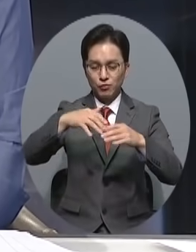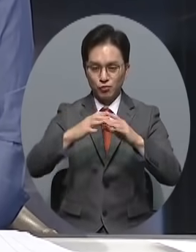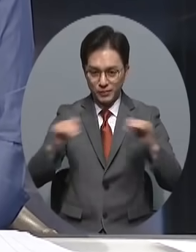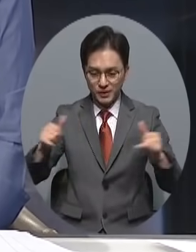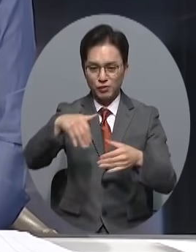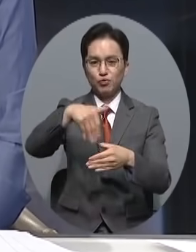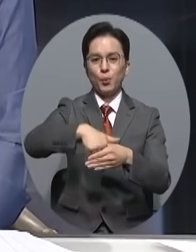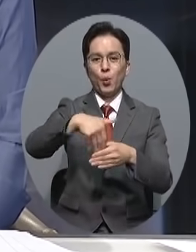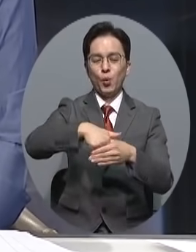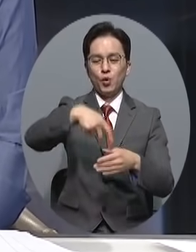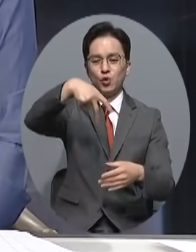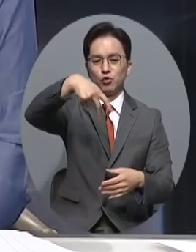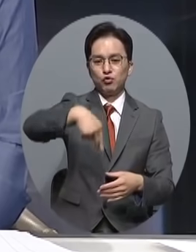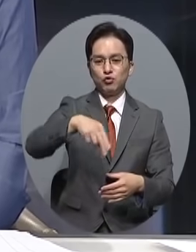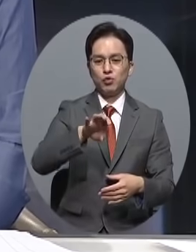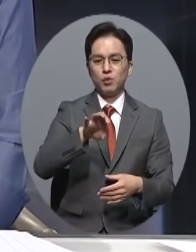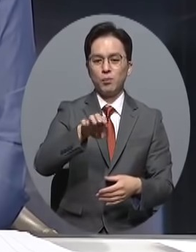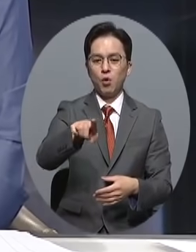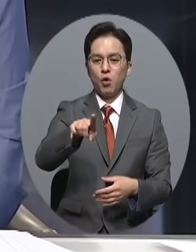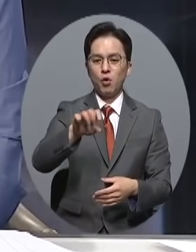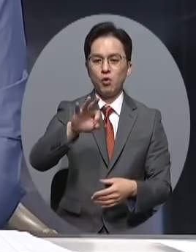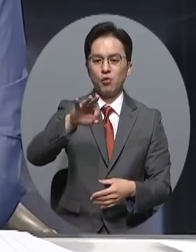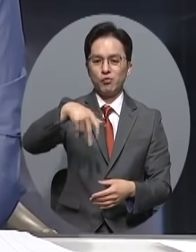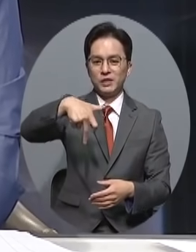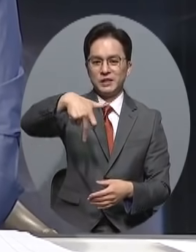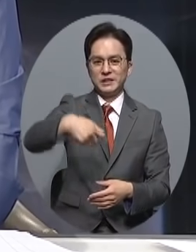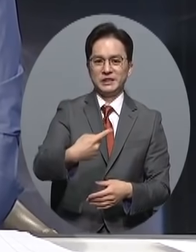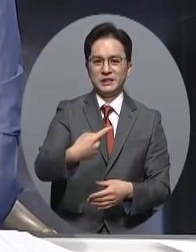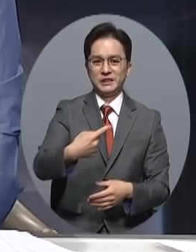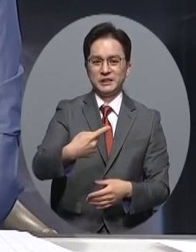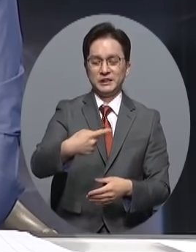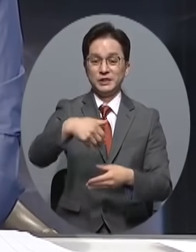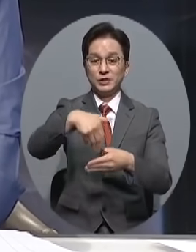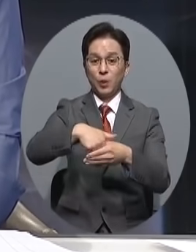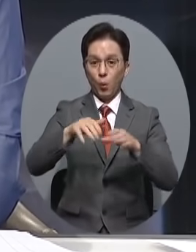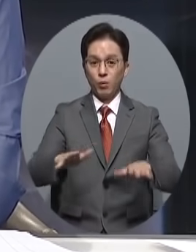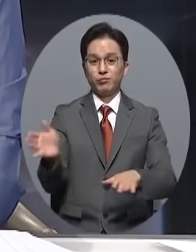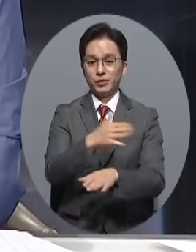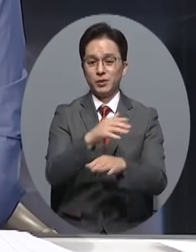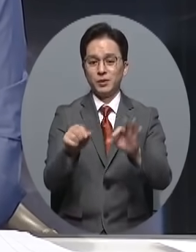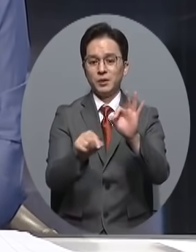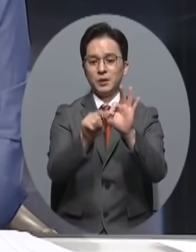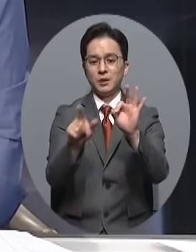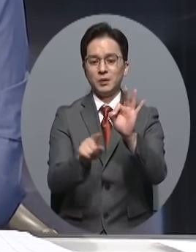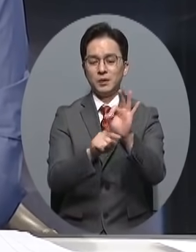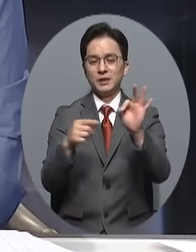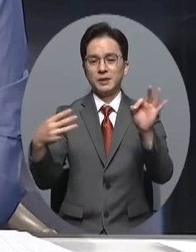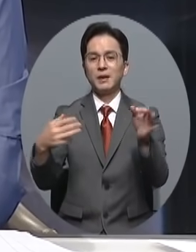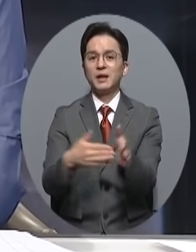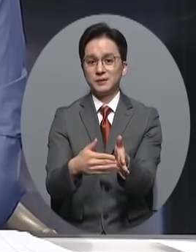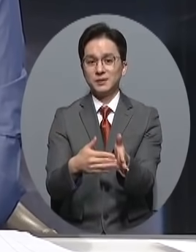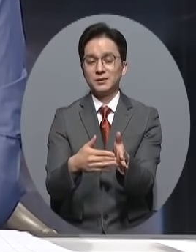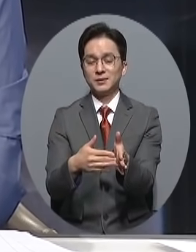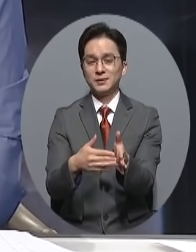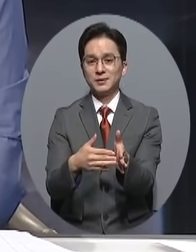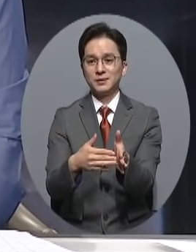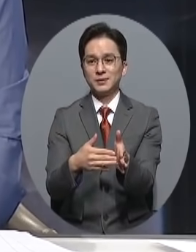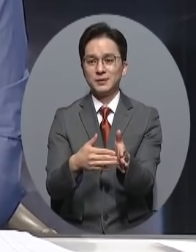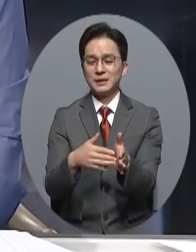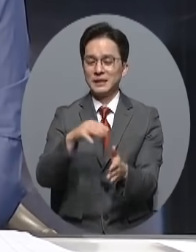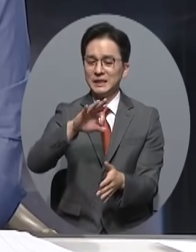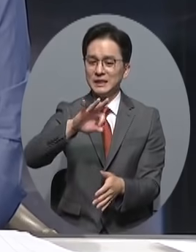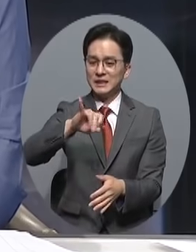속에서도 이 지사가 또 과반을 차지할 수 있을까? 여론조사, 전체적인 여론조사만 봤을 때는